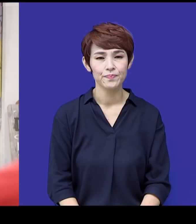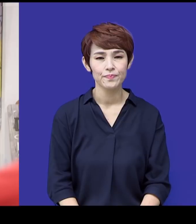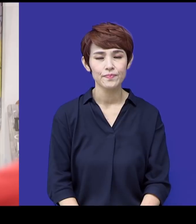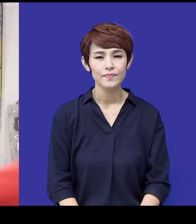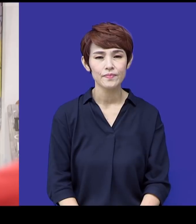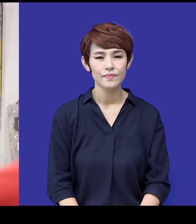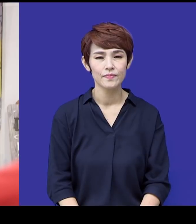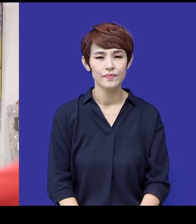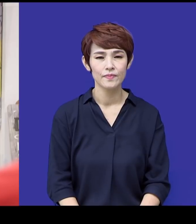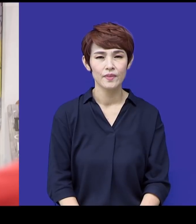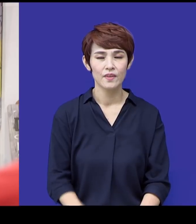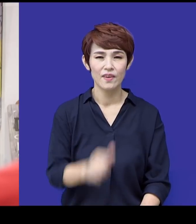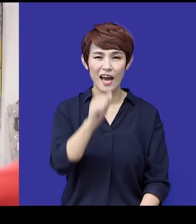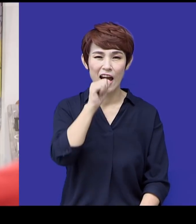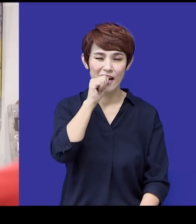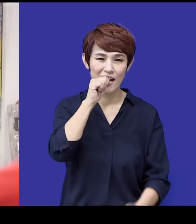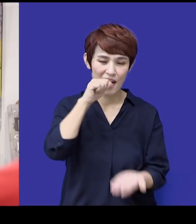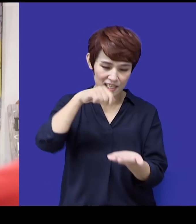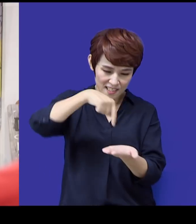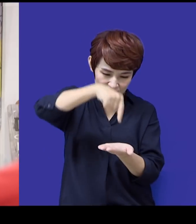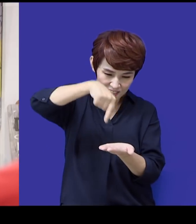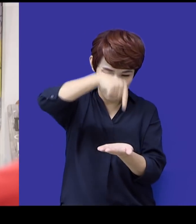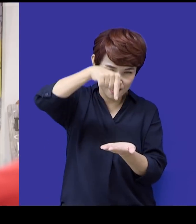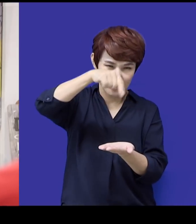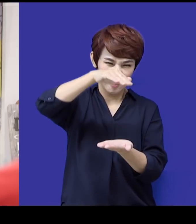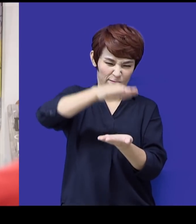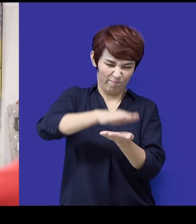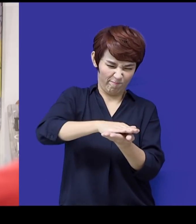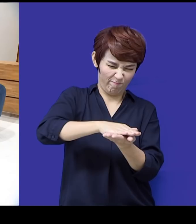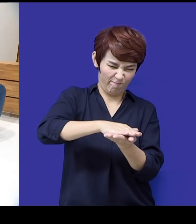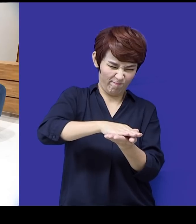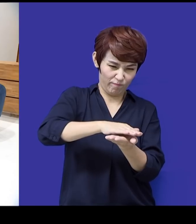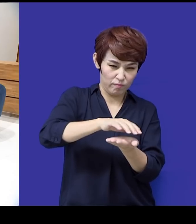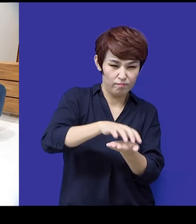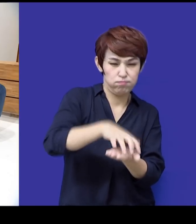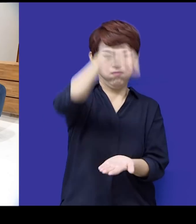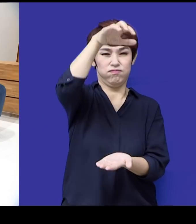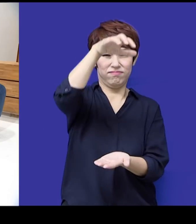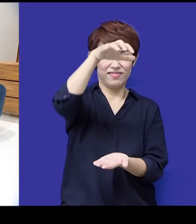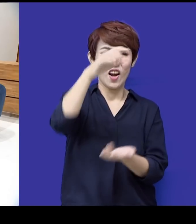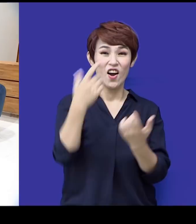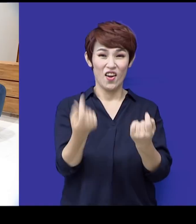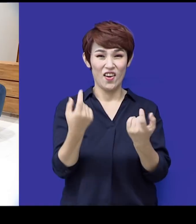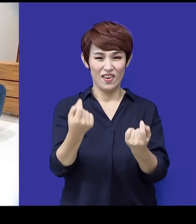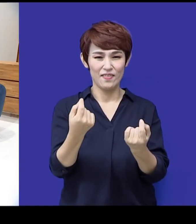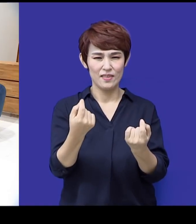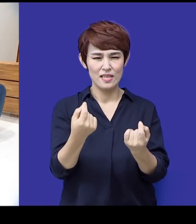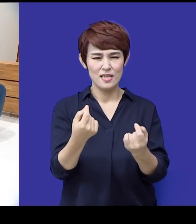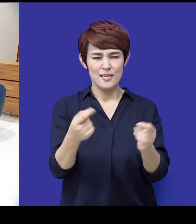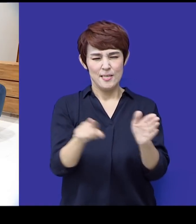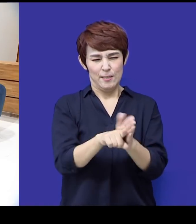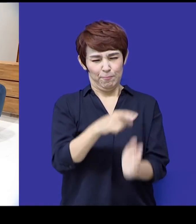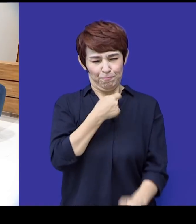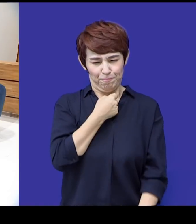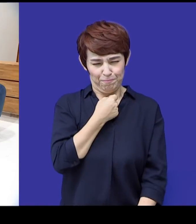용수철을 이렇게 딱 누르면은 더 눌렀다 딱 놓으면 탁 튀잖아요. 네, 네. 믿어야